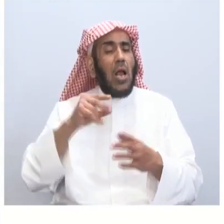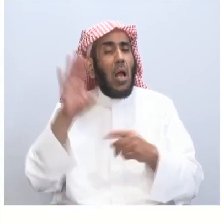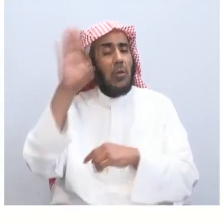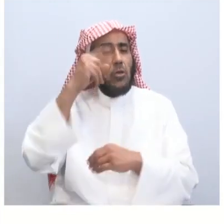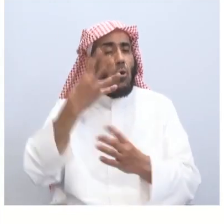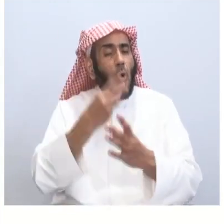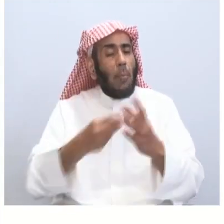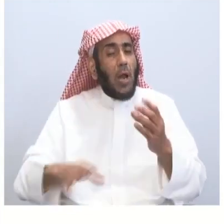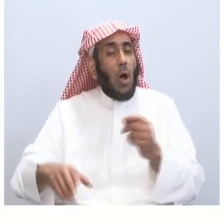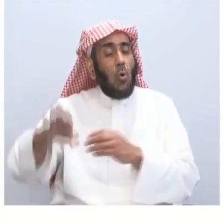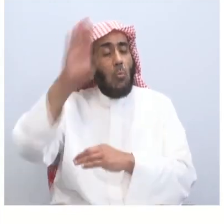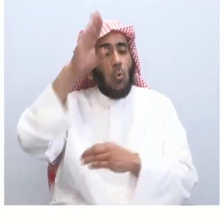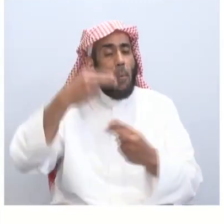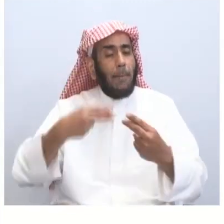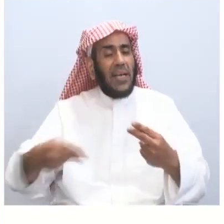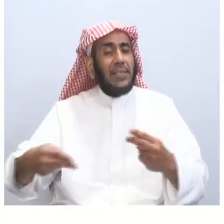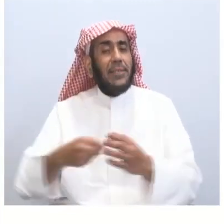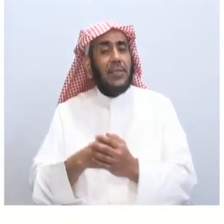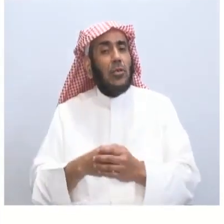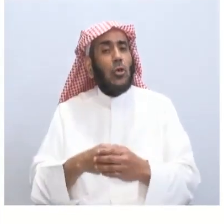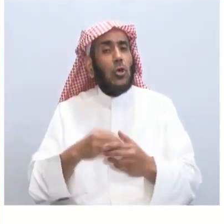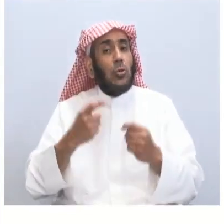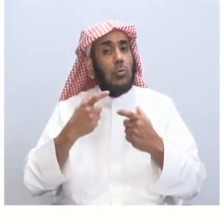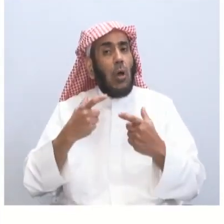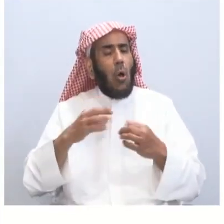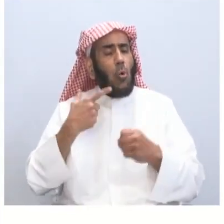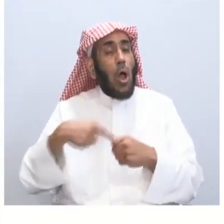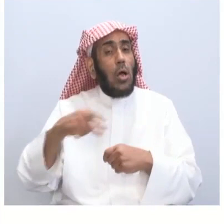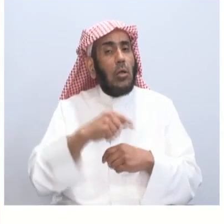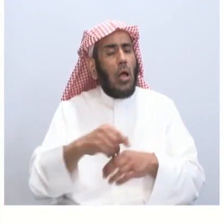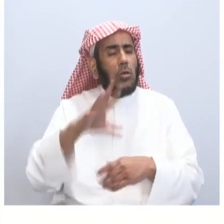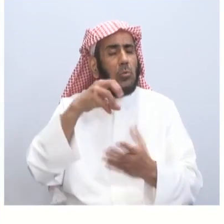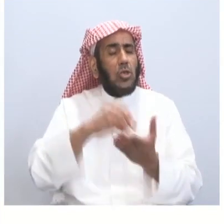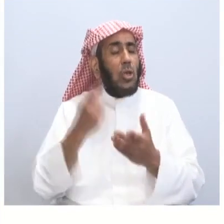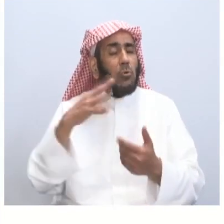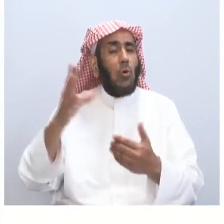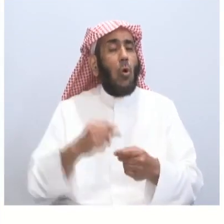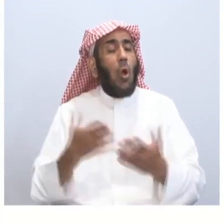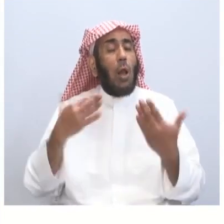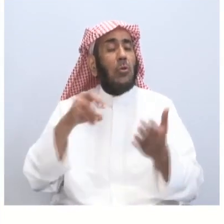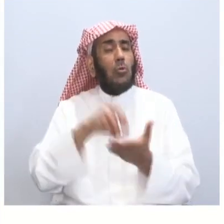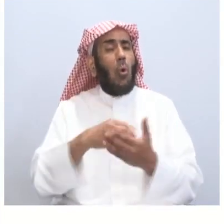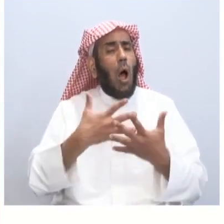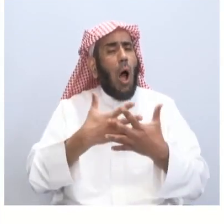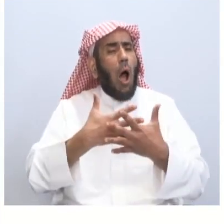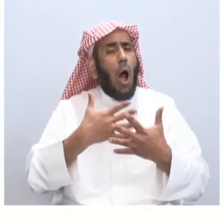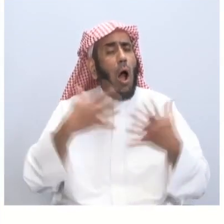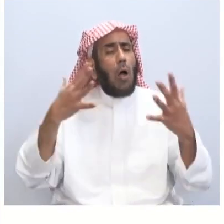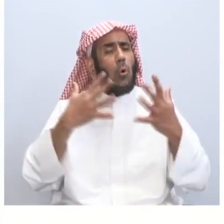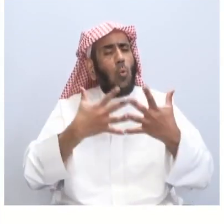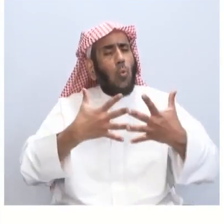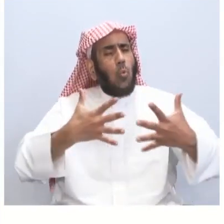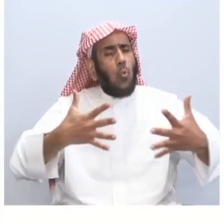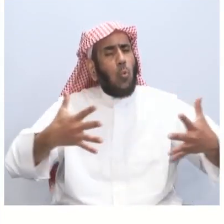وابنائه الملوك من بعده اذ شهد المسجد النبوي الشريف والمسجد الحرام اكبر توسعه